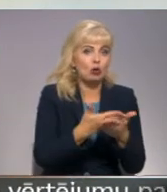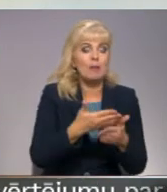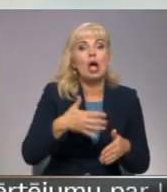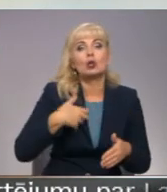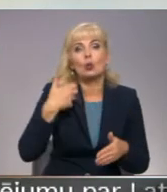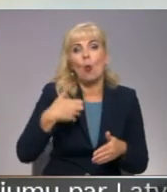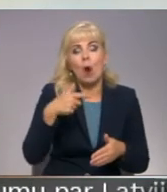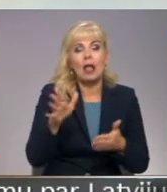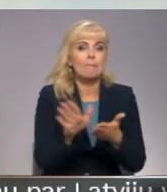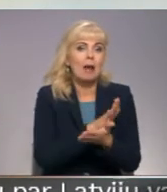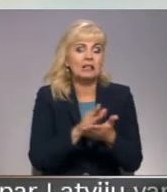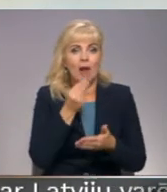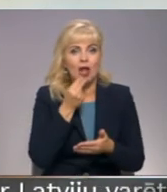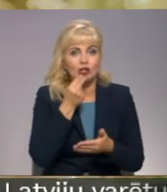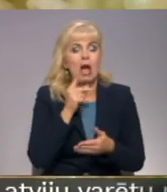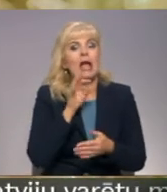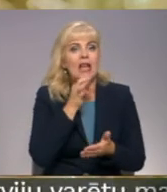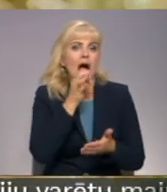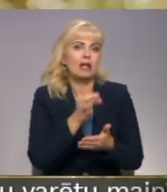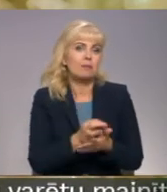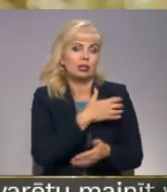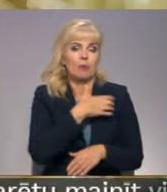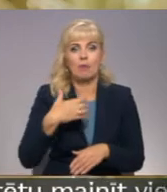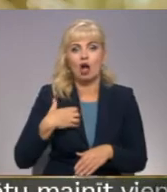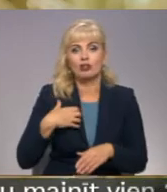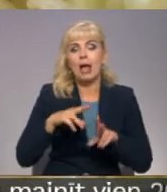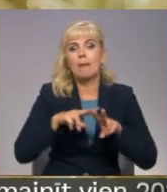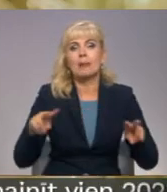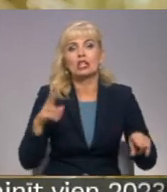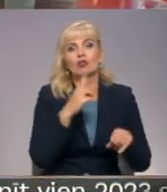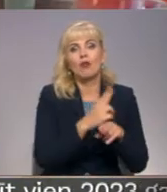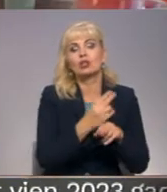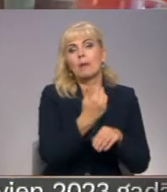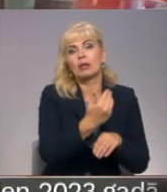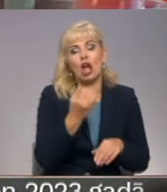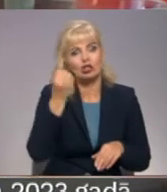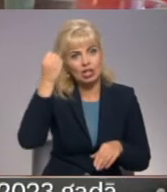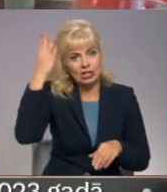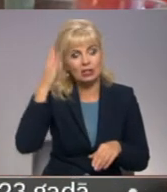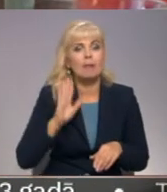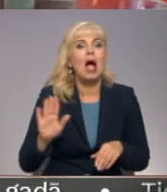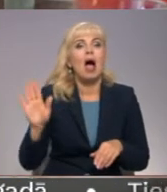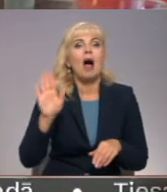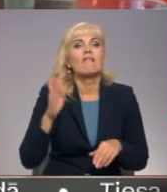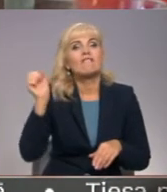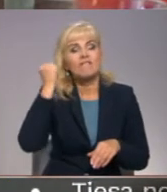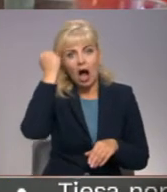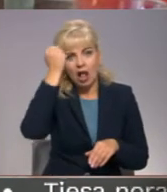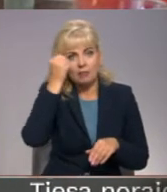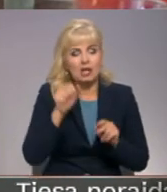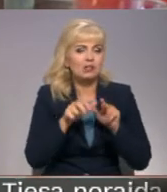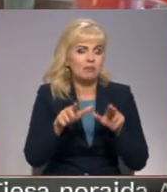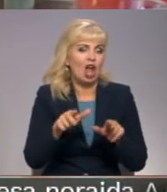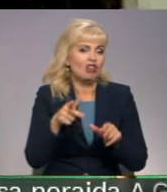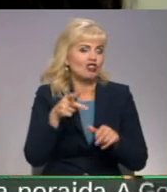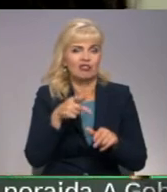bezmaksas ēdināšana būtu jāpārņem pašvaldībām, jo ministrijas funkcija esot izglītība, Valmieras mērs Jānis Baigs vērtē kā aplam. Viņš